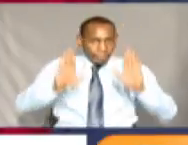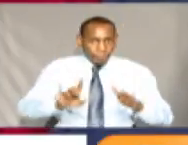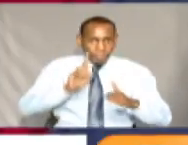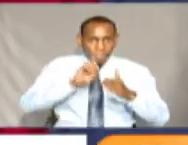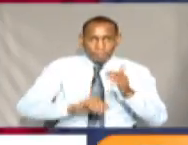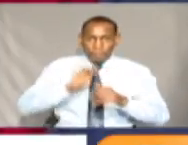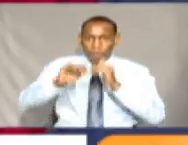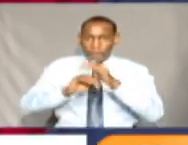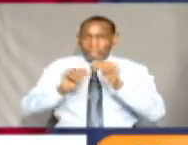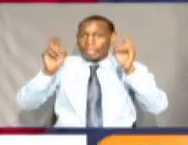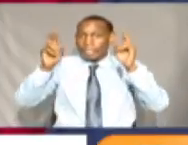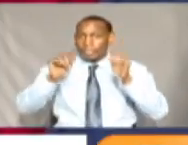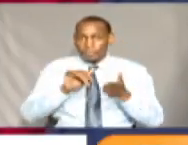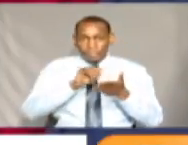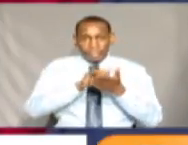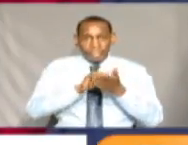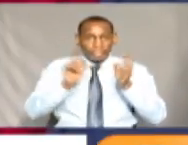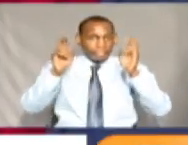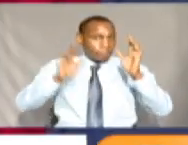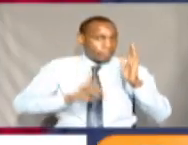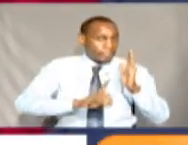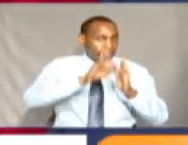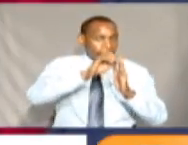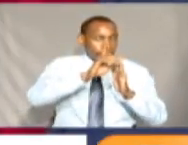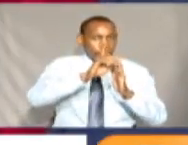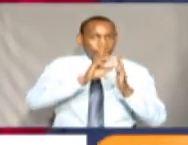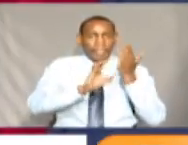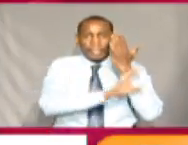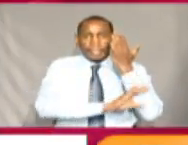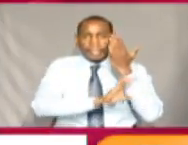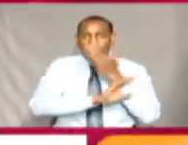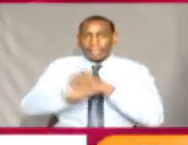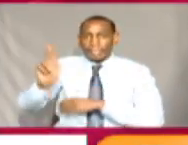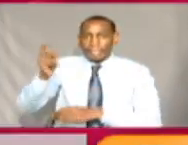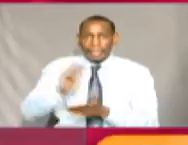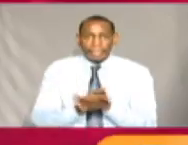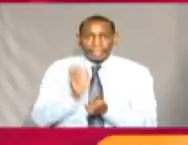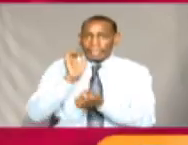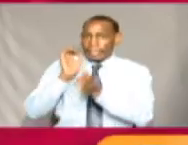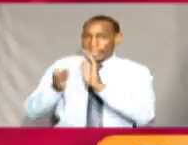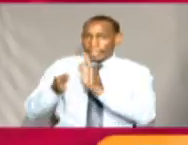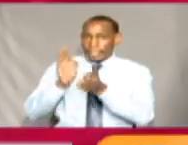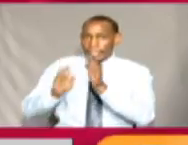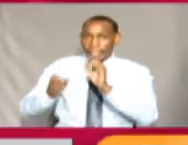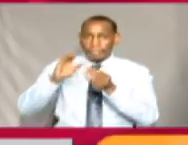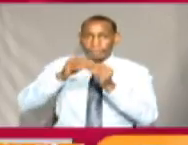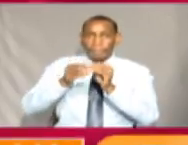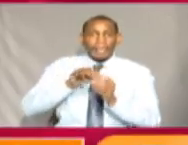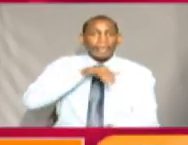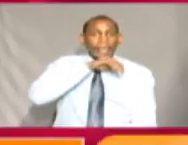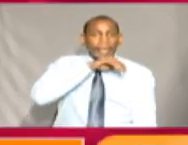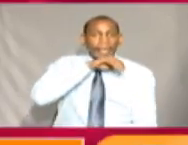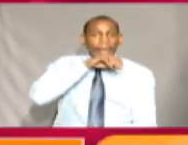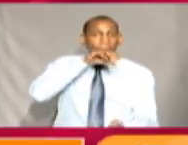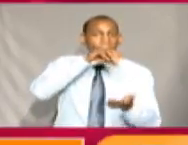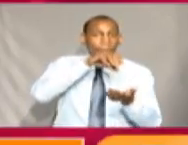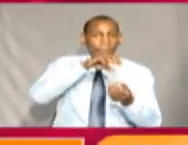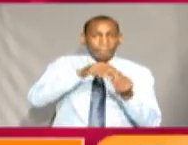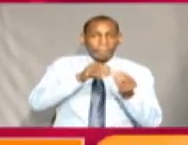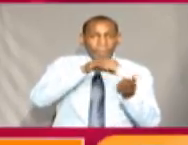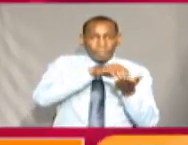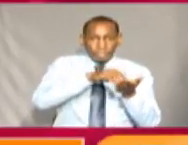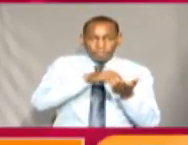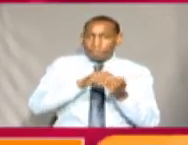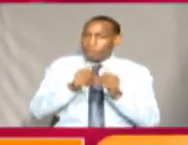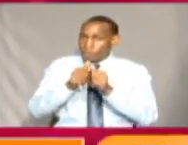haya mambo ni mambo ya maendeleo ya taifa letu la Kenya. Kama tutatekelezea akina Raila viti na wengine, sawa